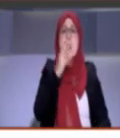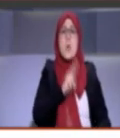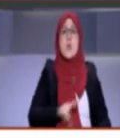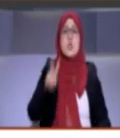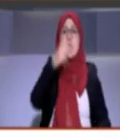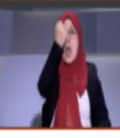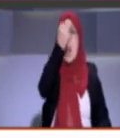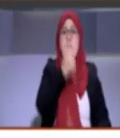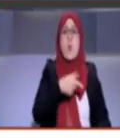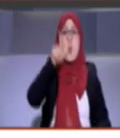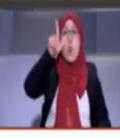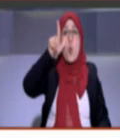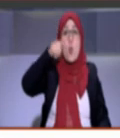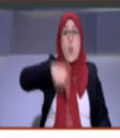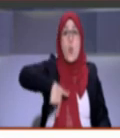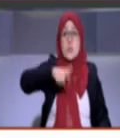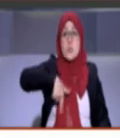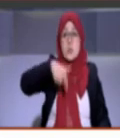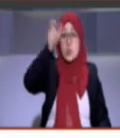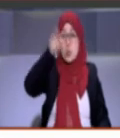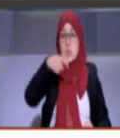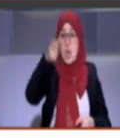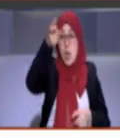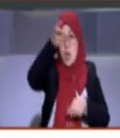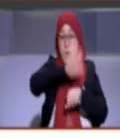123,016 حالة، والوفيات إلى